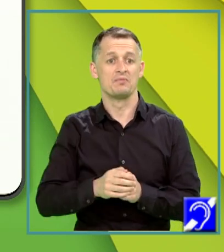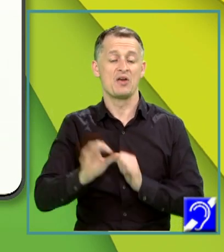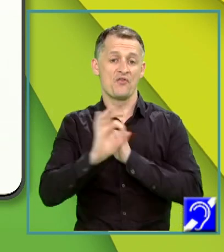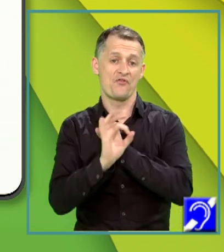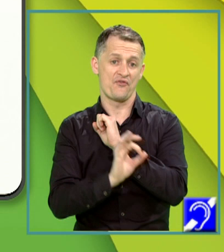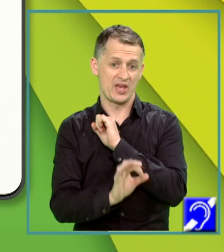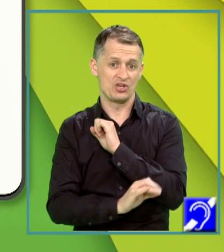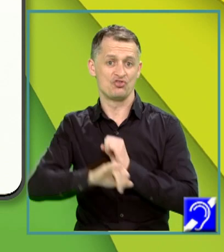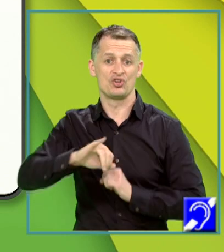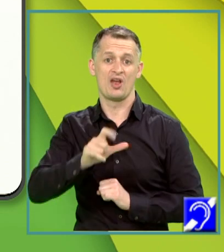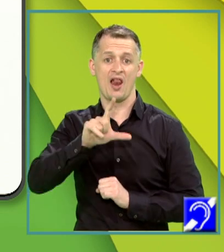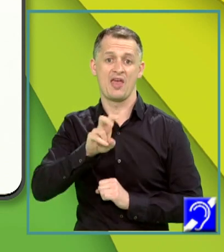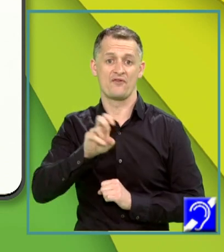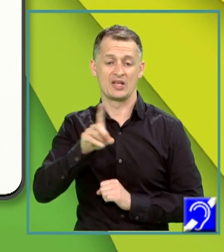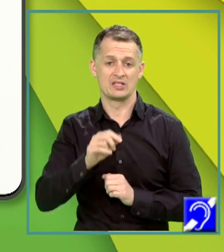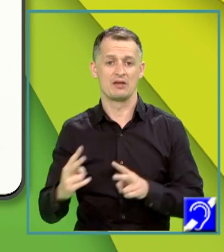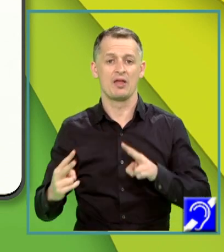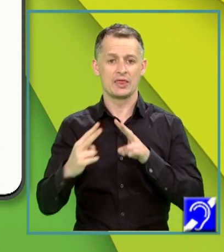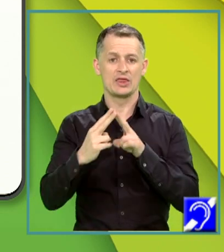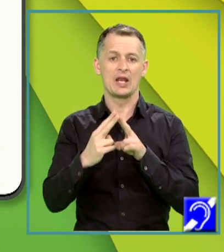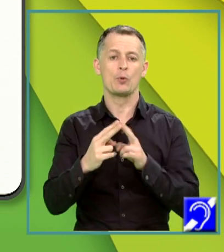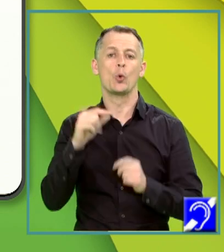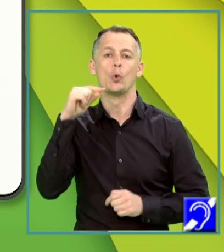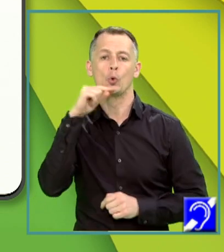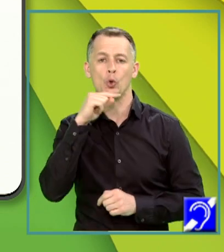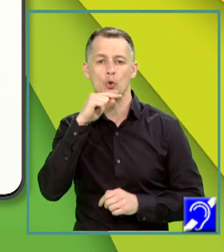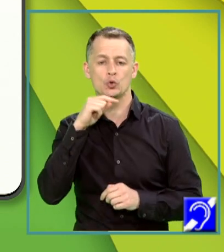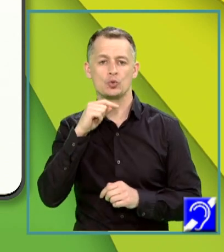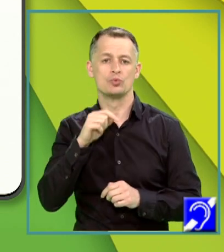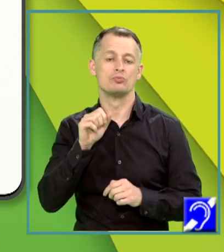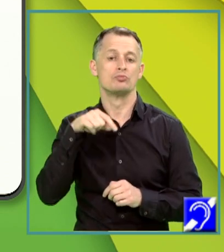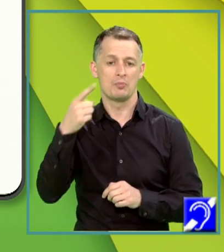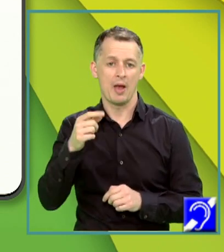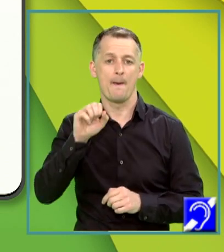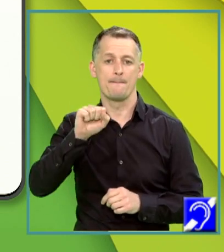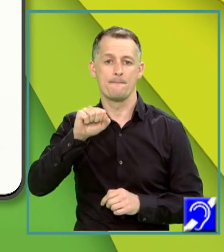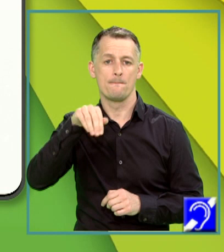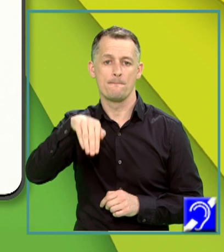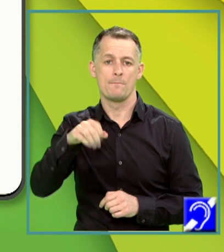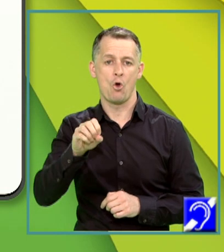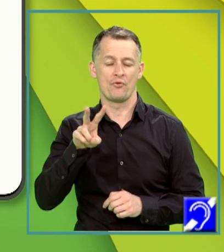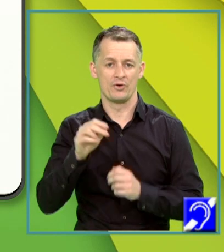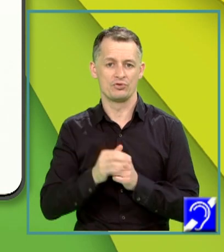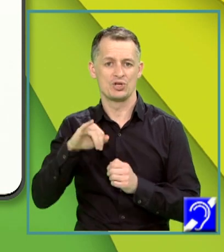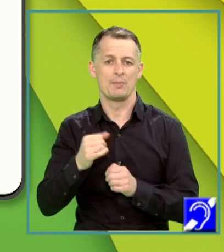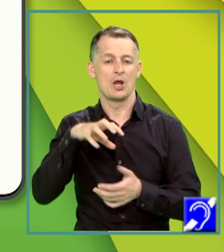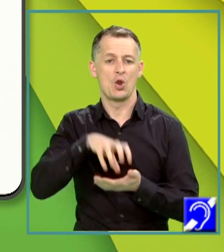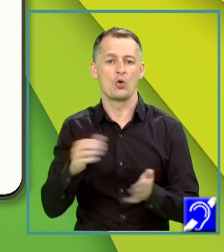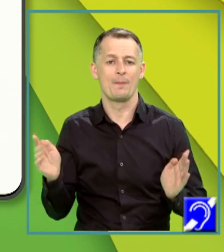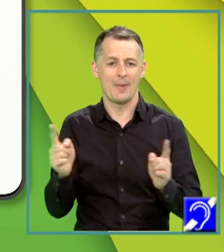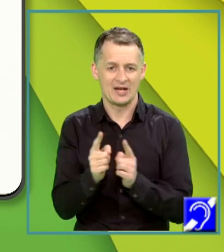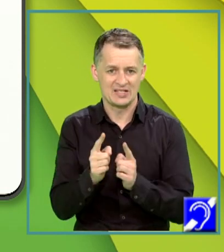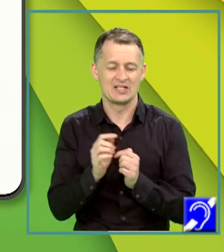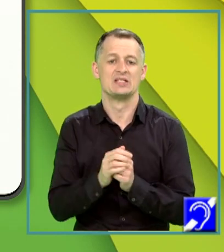live am întâlnit cu roșu respectiv mov în regiunile subcarpatice și pe arii mai restrânse în Transilvania